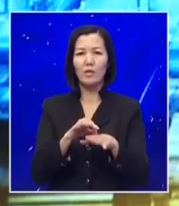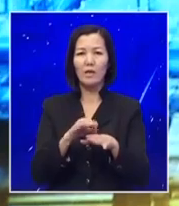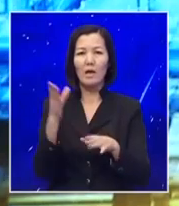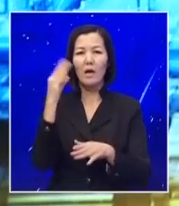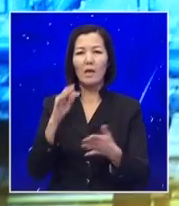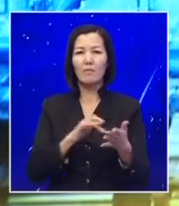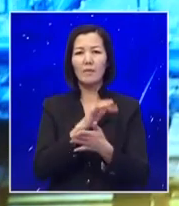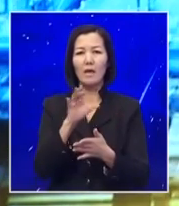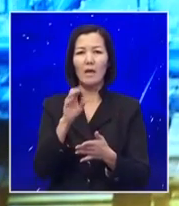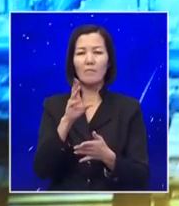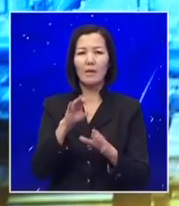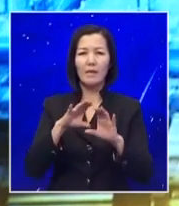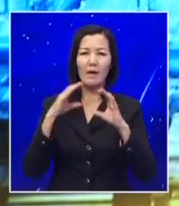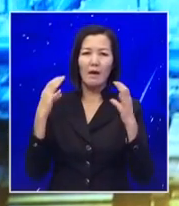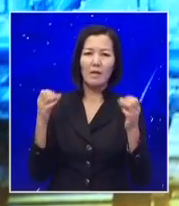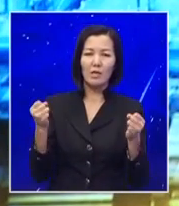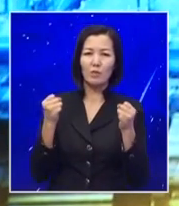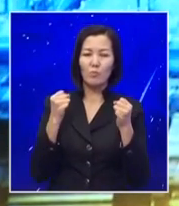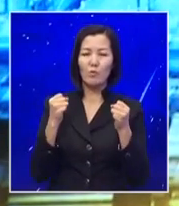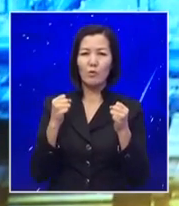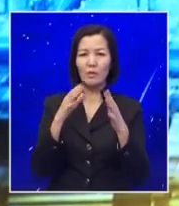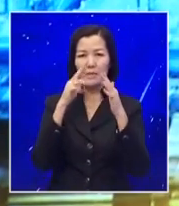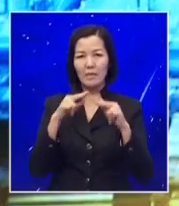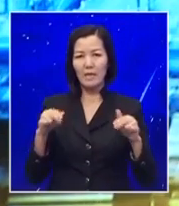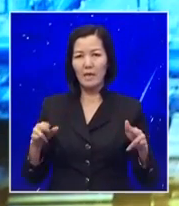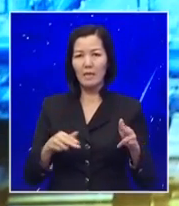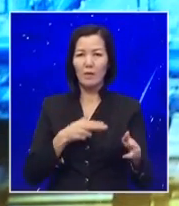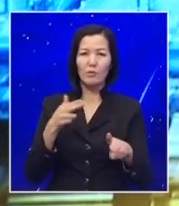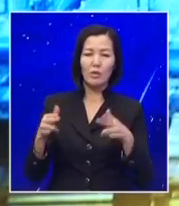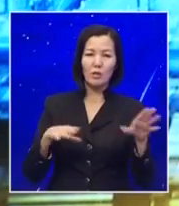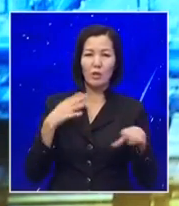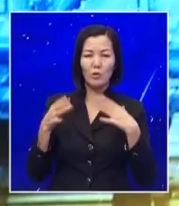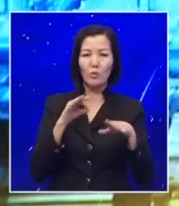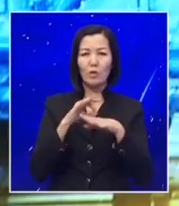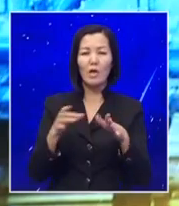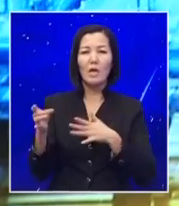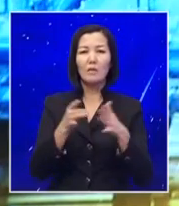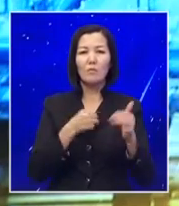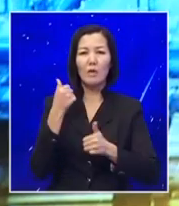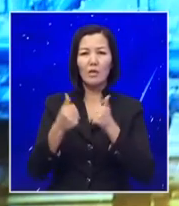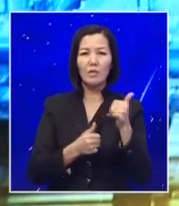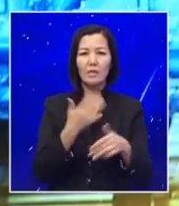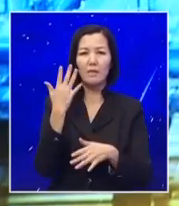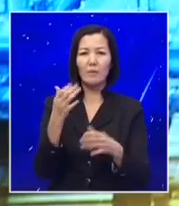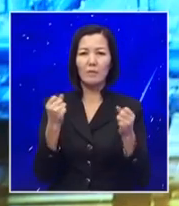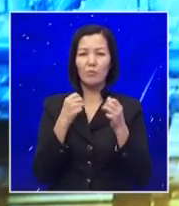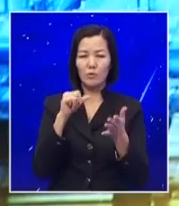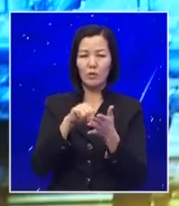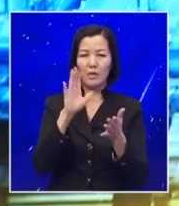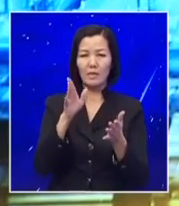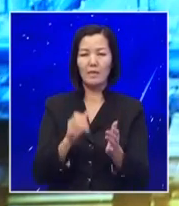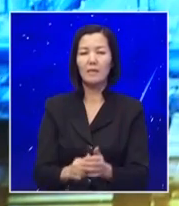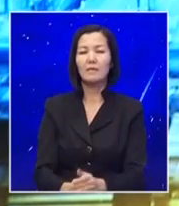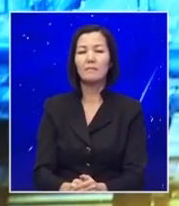Алматы қаласында, Алматы арена спорт сарайында, мұз айдынында жаттығу өткізуде. Республикалық жарысқа өңірімізден 5